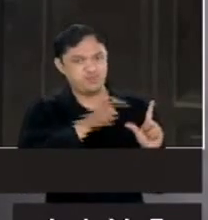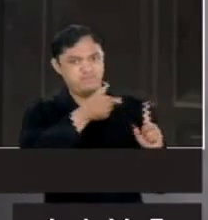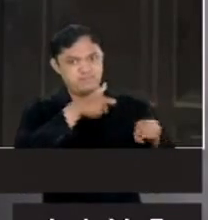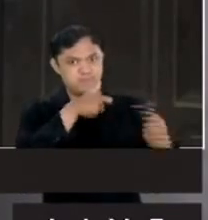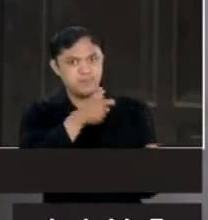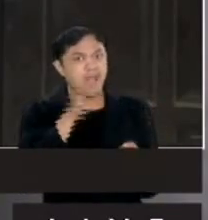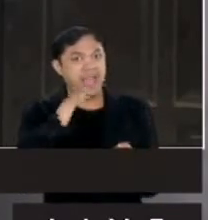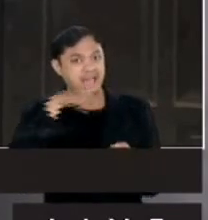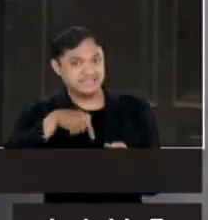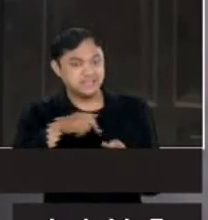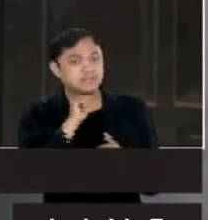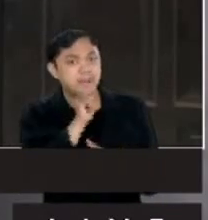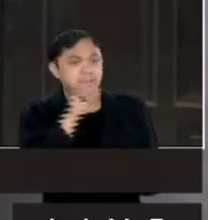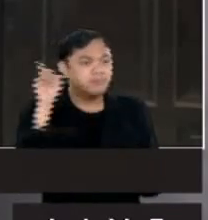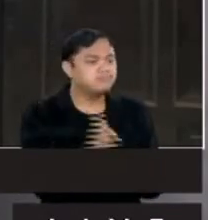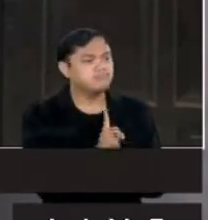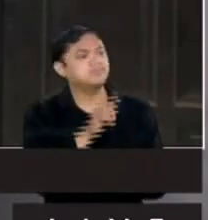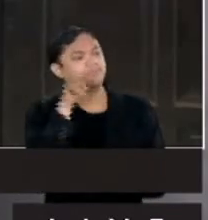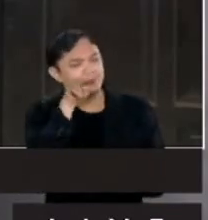juga saksi yang akan dihadirkan?